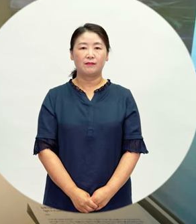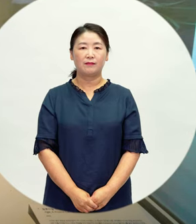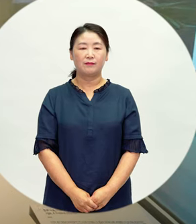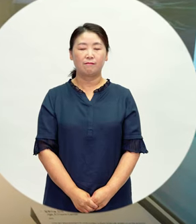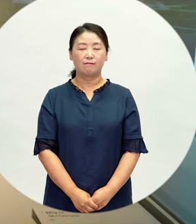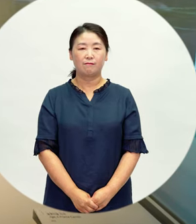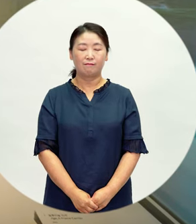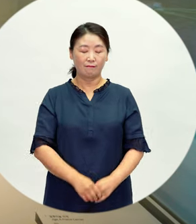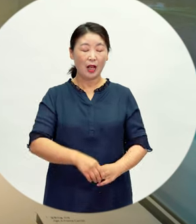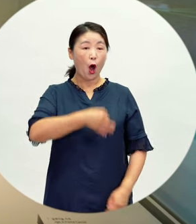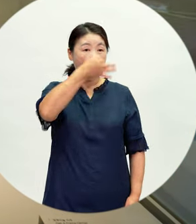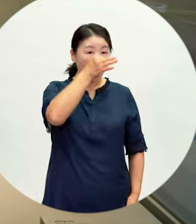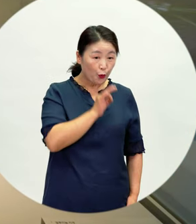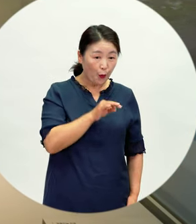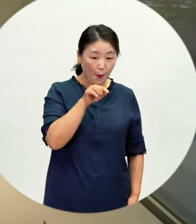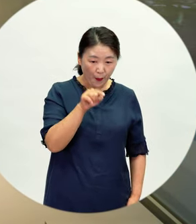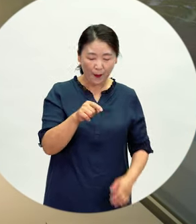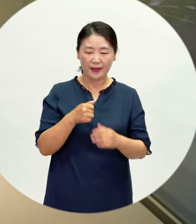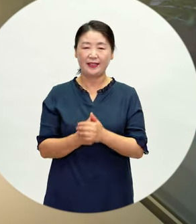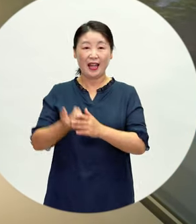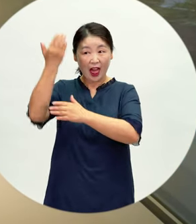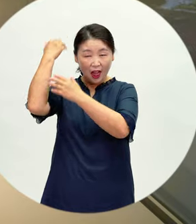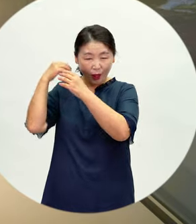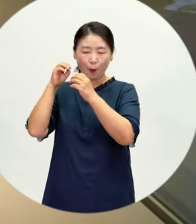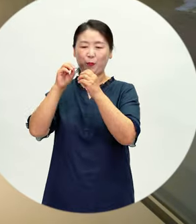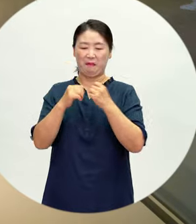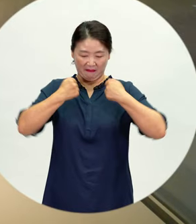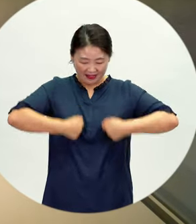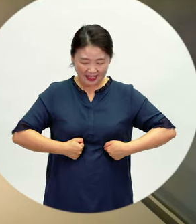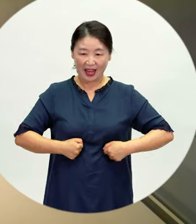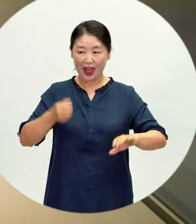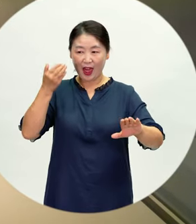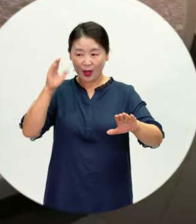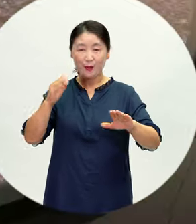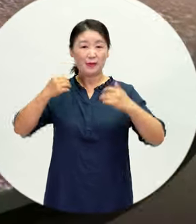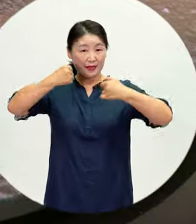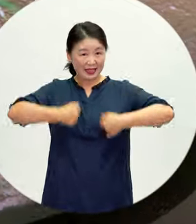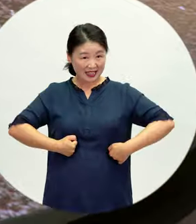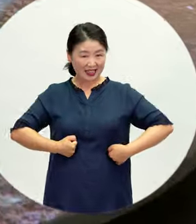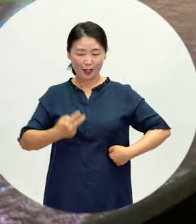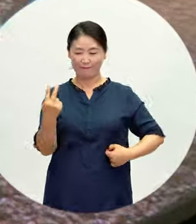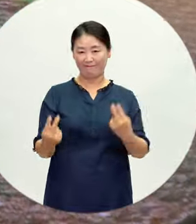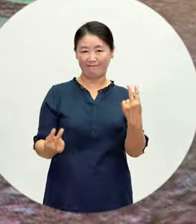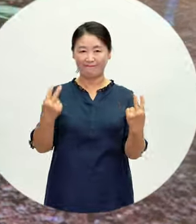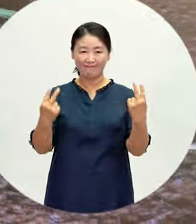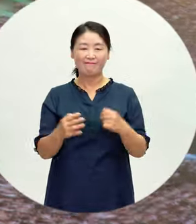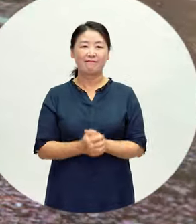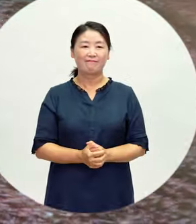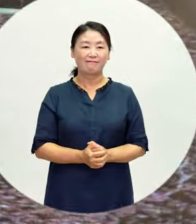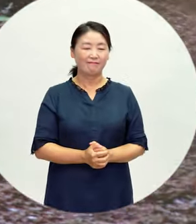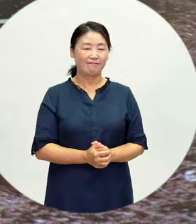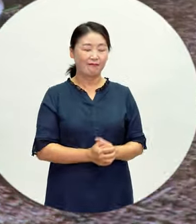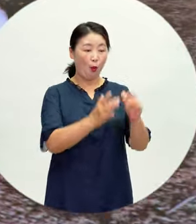쓸모있는 애서는 전통지게와 현대지게가 함께 전시되어 있는 모습을 만나보실 수 있습니다. 또한 세계